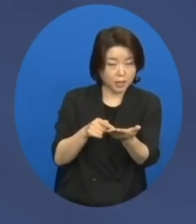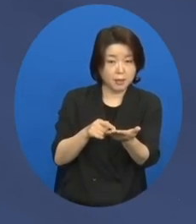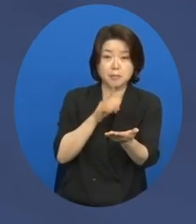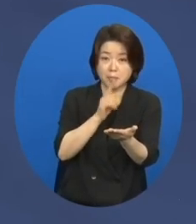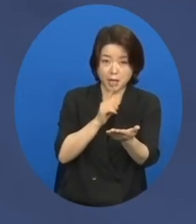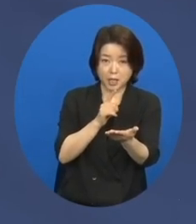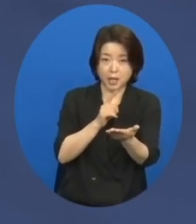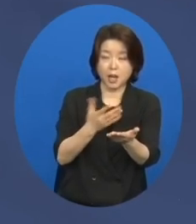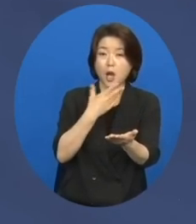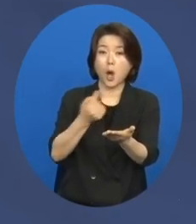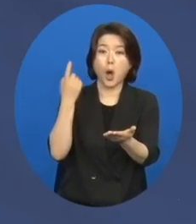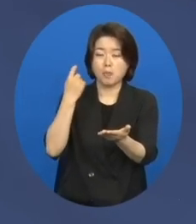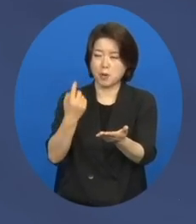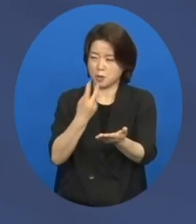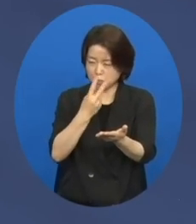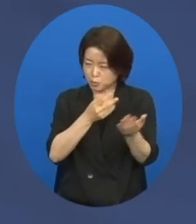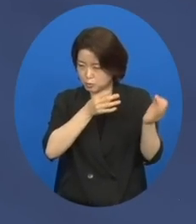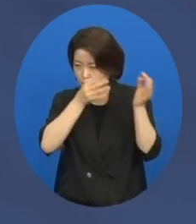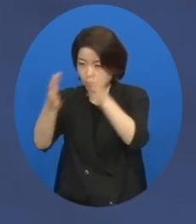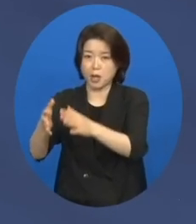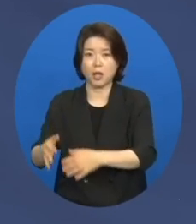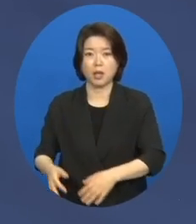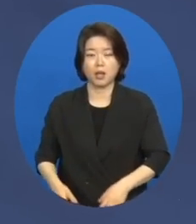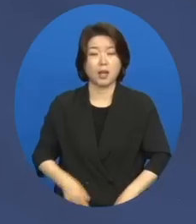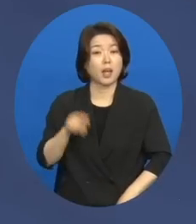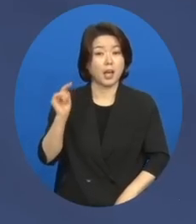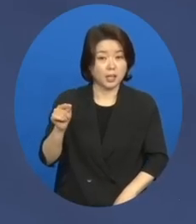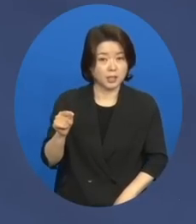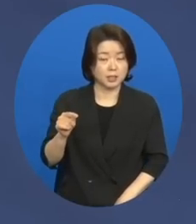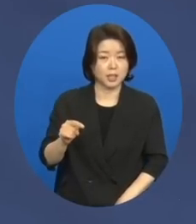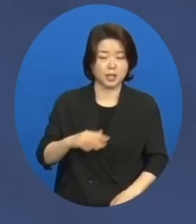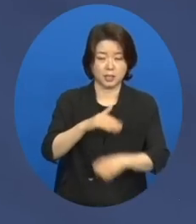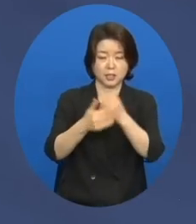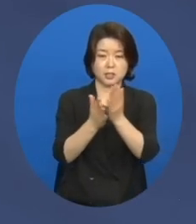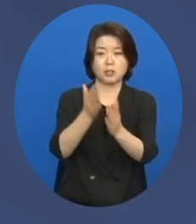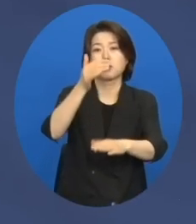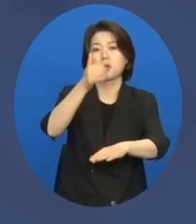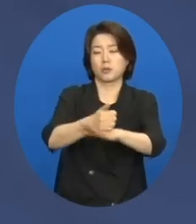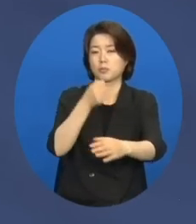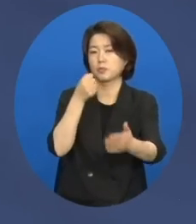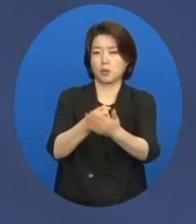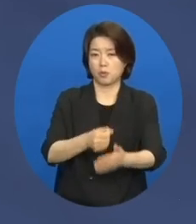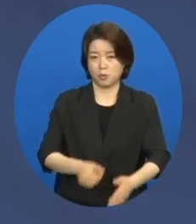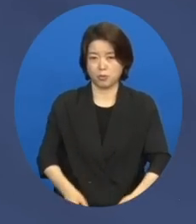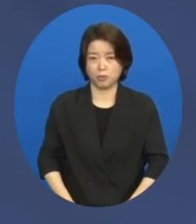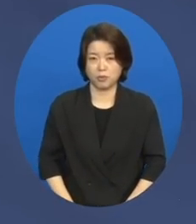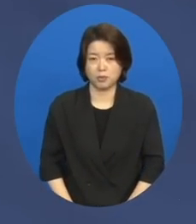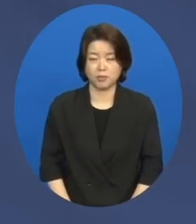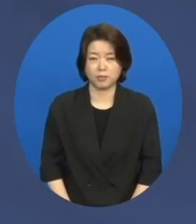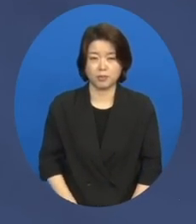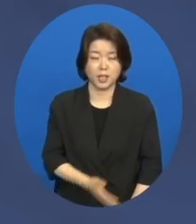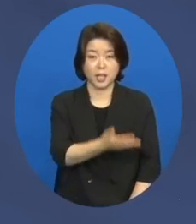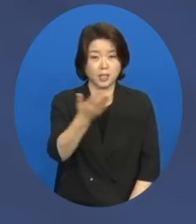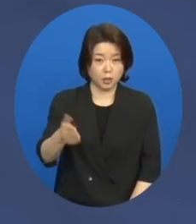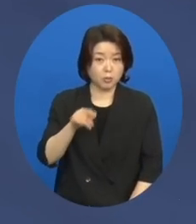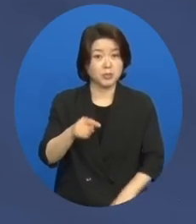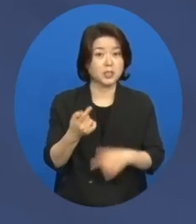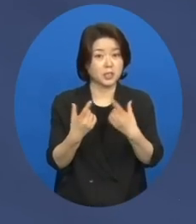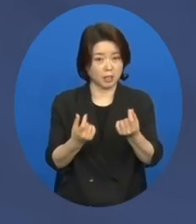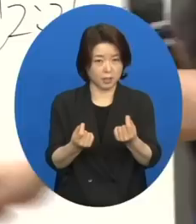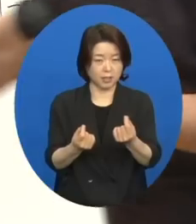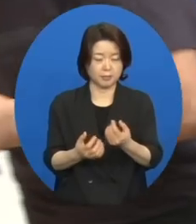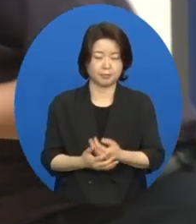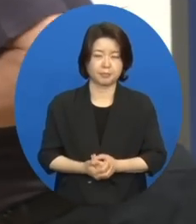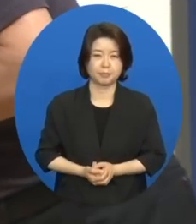성경이 말한 복음에 목숨 걸게 해라. 이것이 성경의 결론이었습니다. 자, 여러분 이렇게